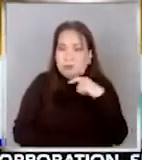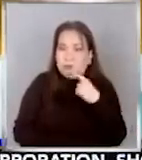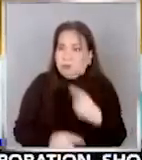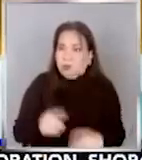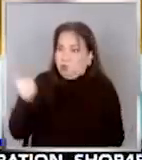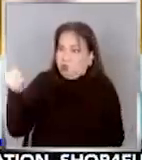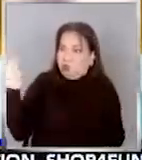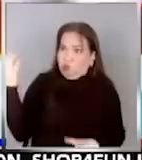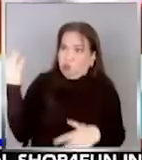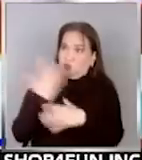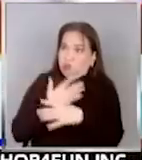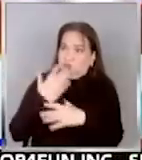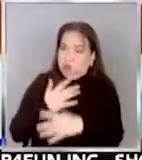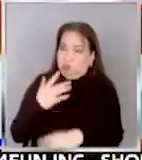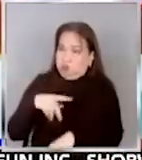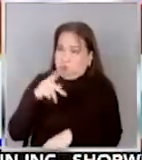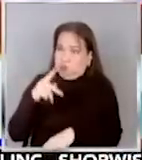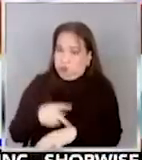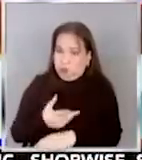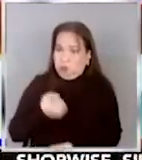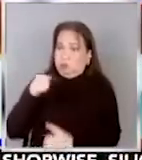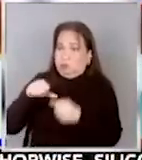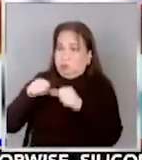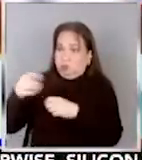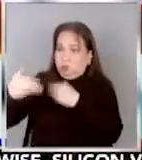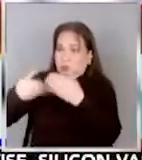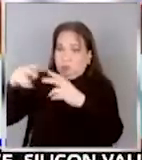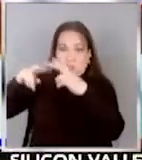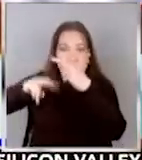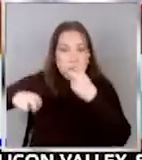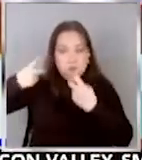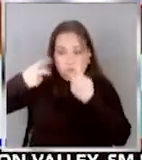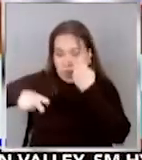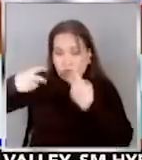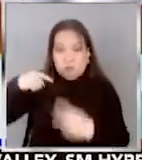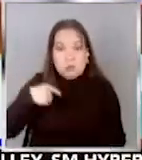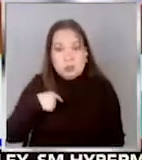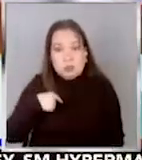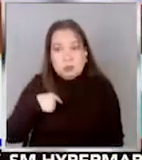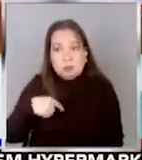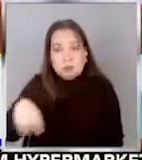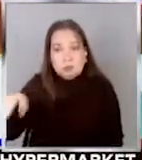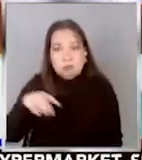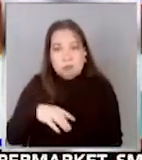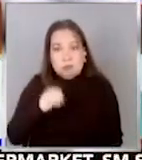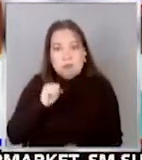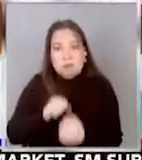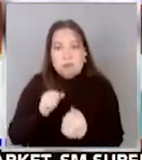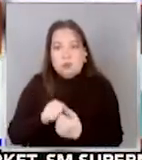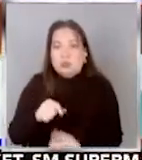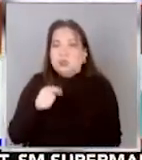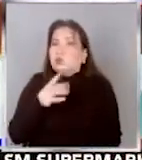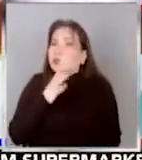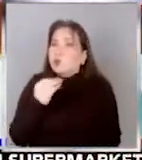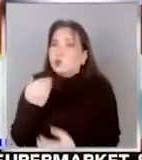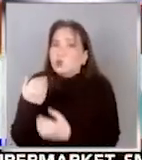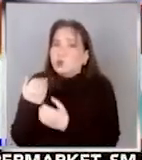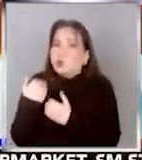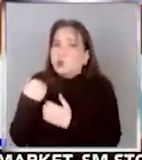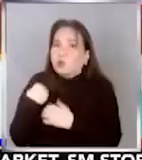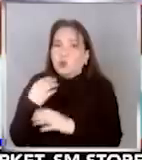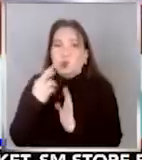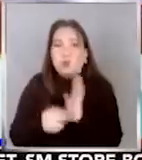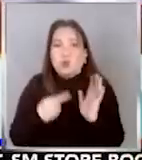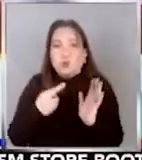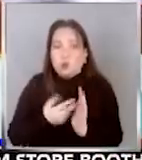the country and start an investigation because that is a function of the